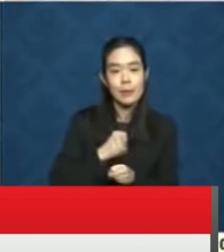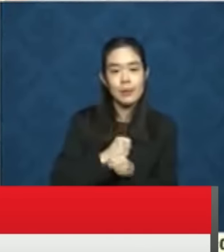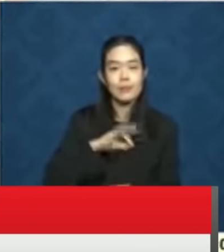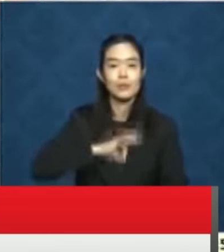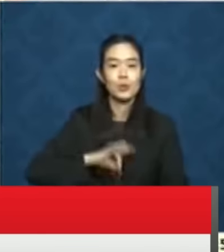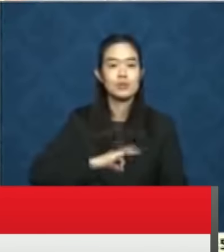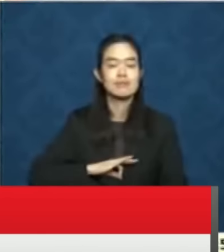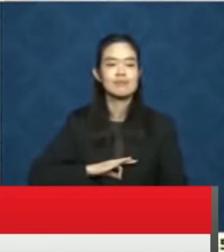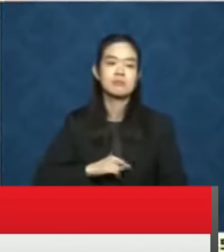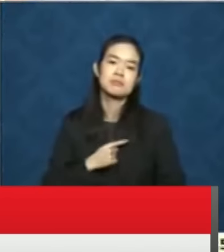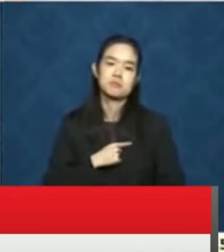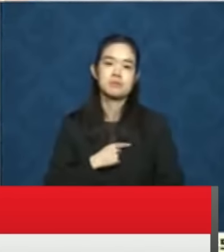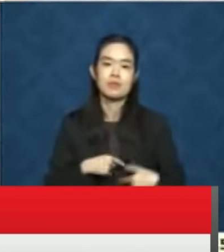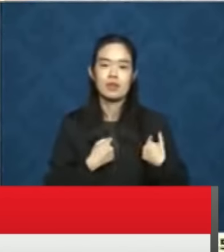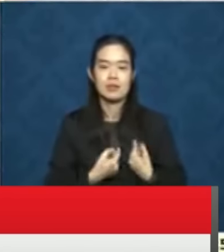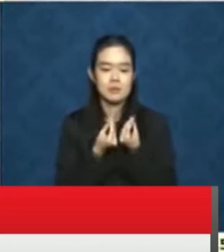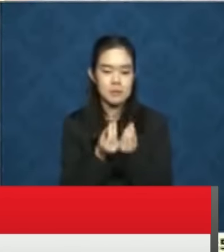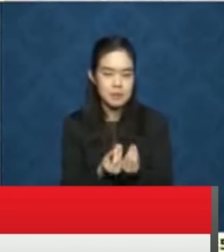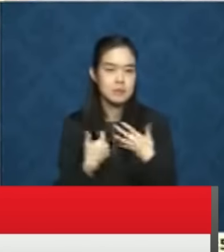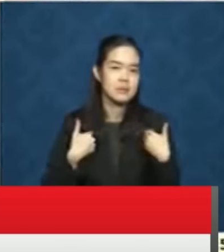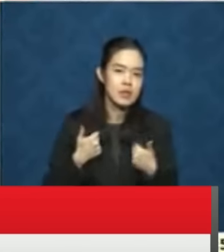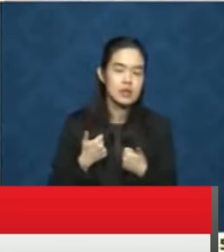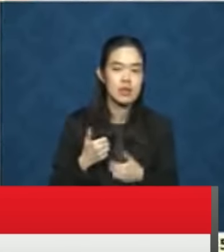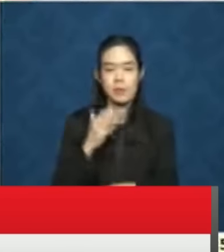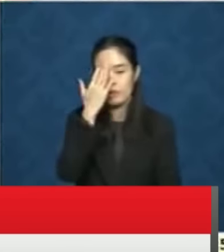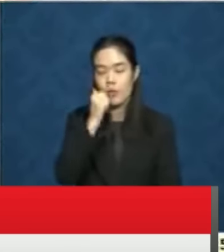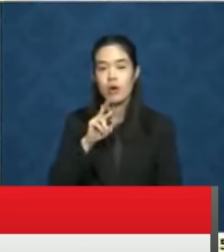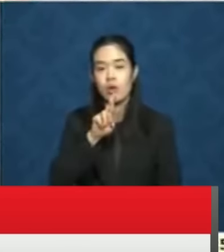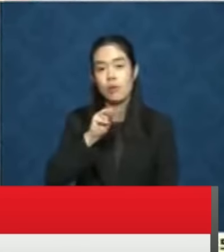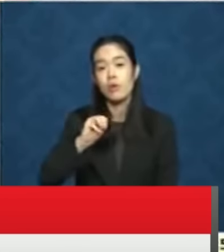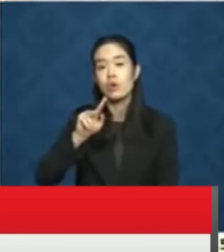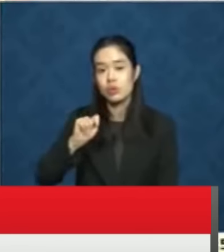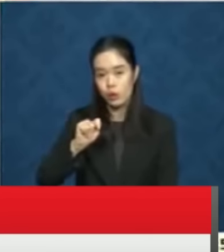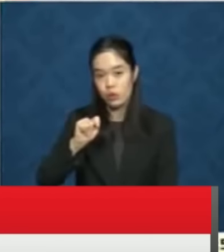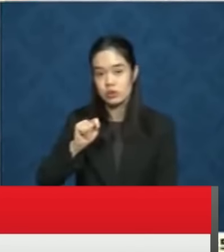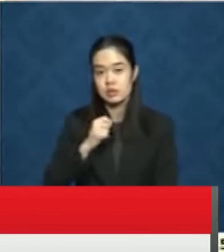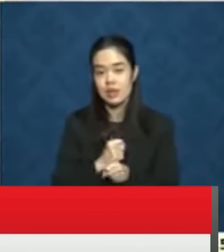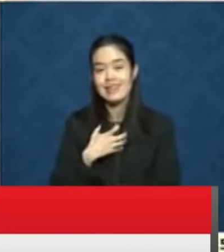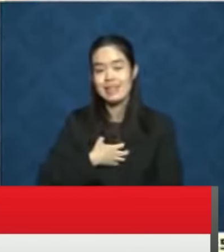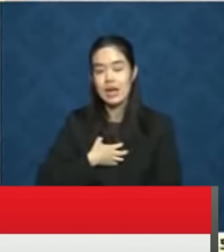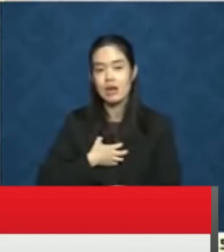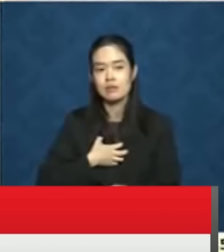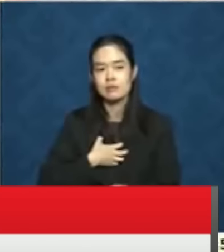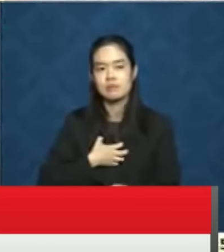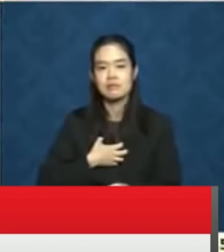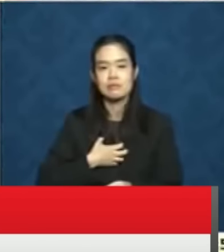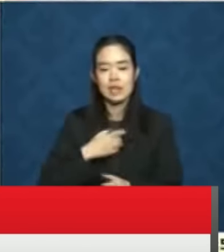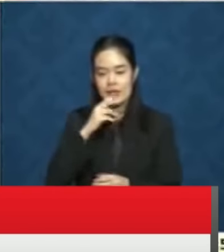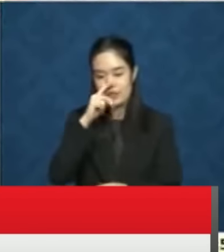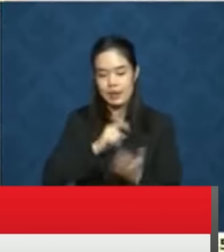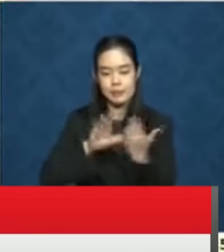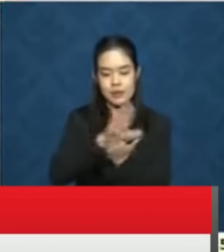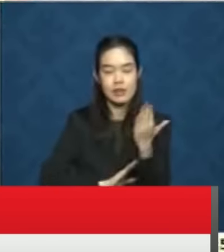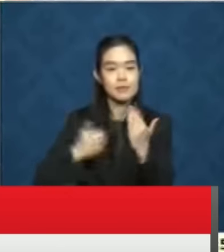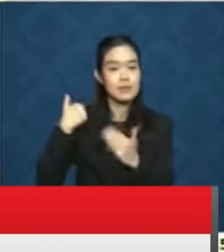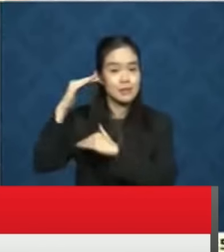ถึงอ่าการที่ท่านนายกแล้วก็ท่านรัฐมนตรีคมนาคมเนี่ยอยากขายโครงการนี้นะฮะอยากเห็นการพัฒนาประเทศ